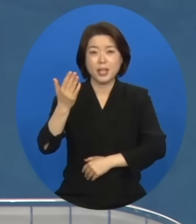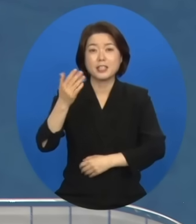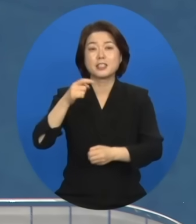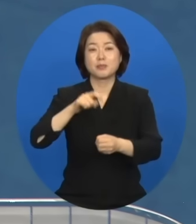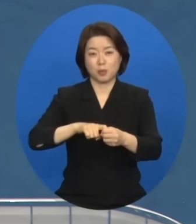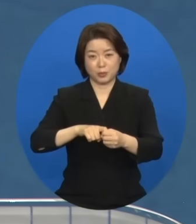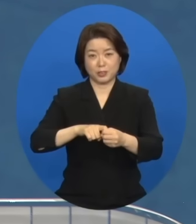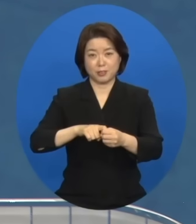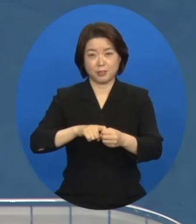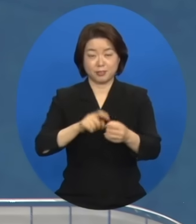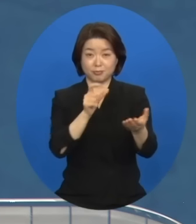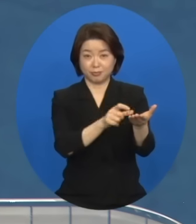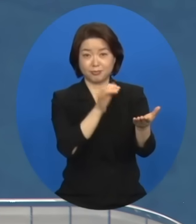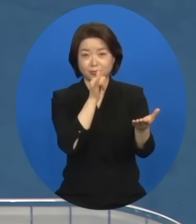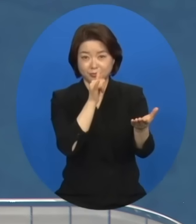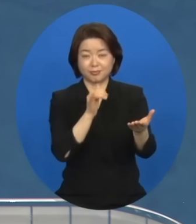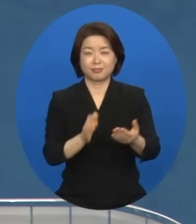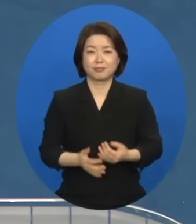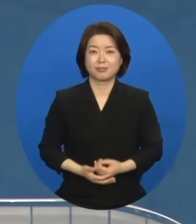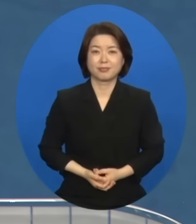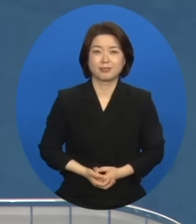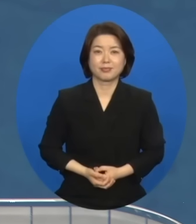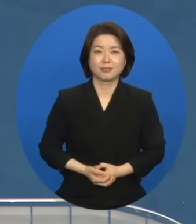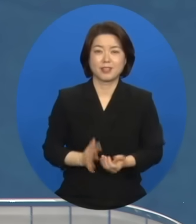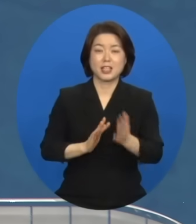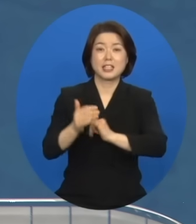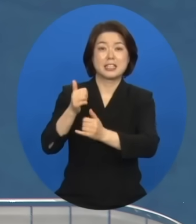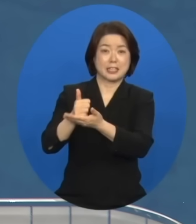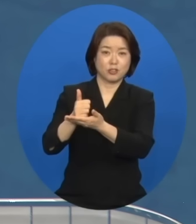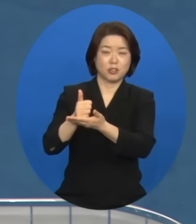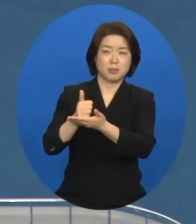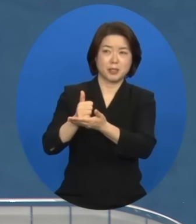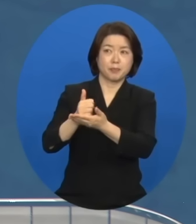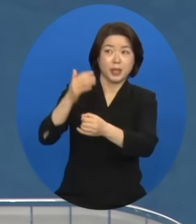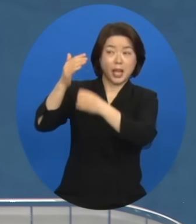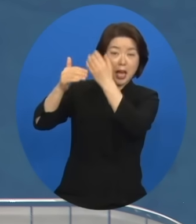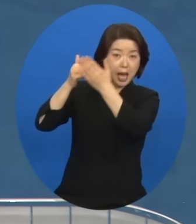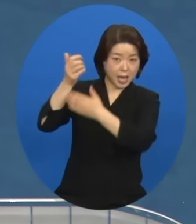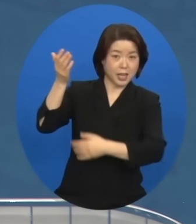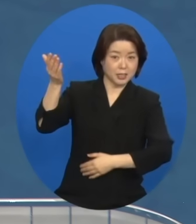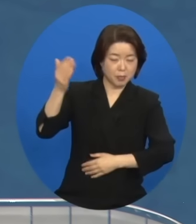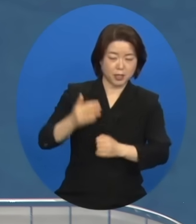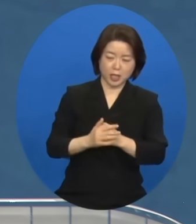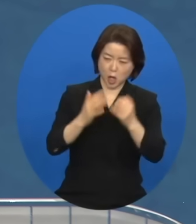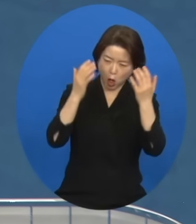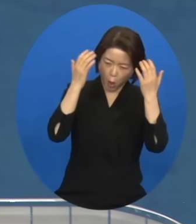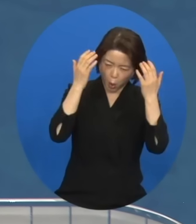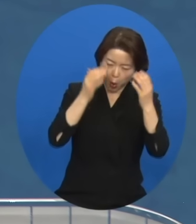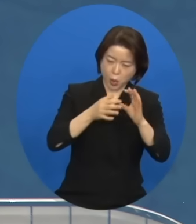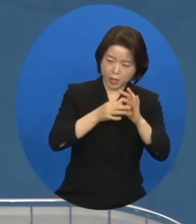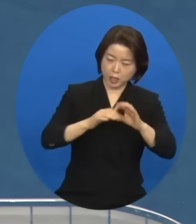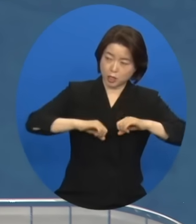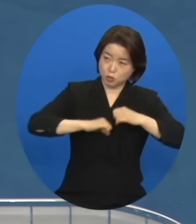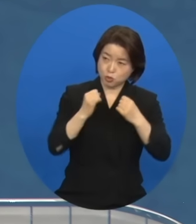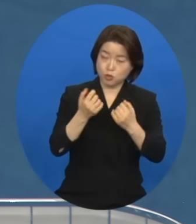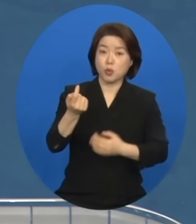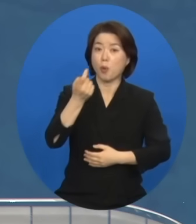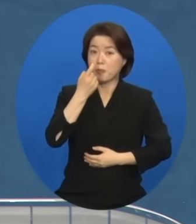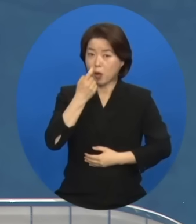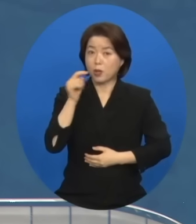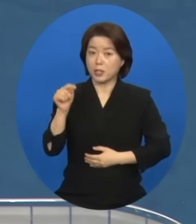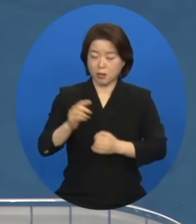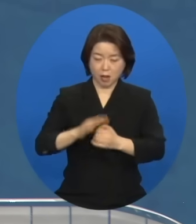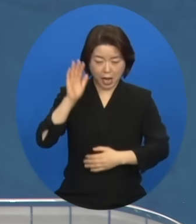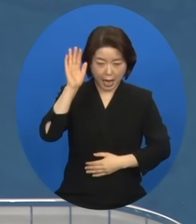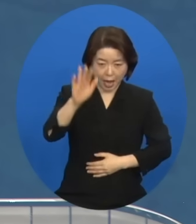그렇게 말씀했습니다. 그러니까 예수님께서 하나님에게 고난을 통하여 순종을 배우신 것은